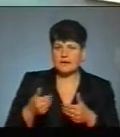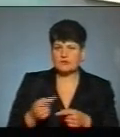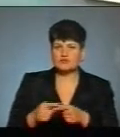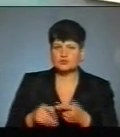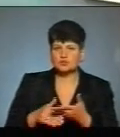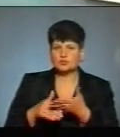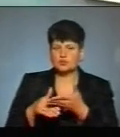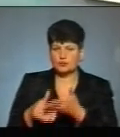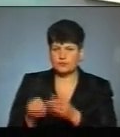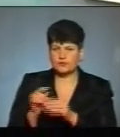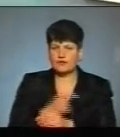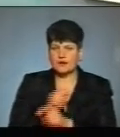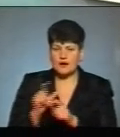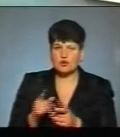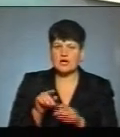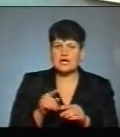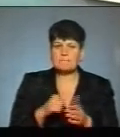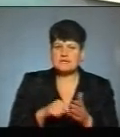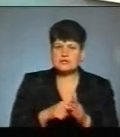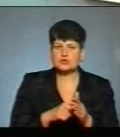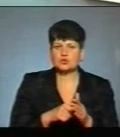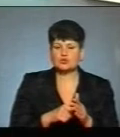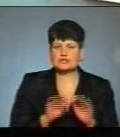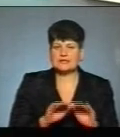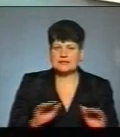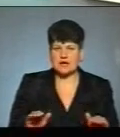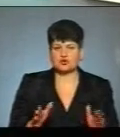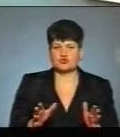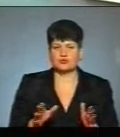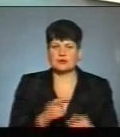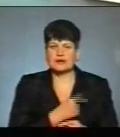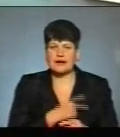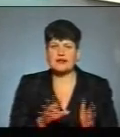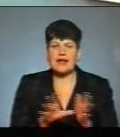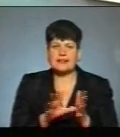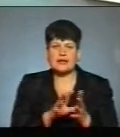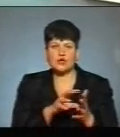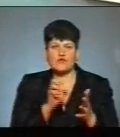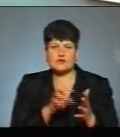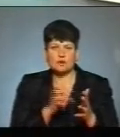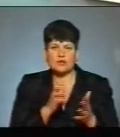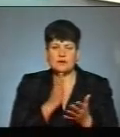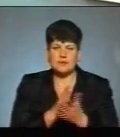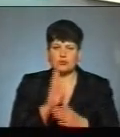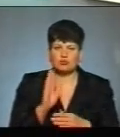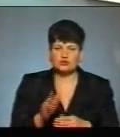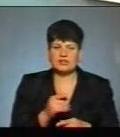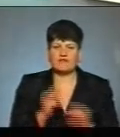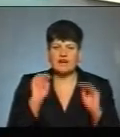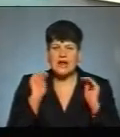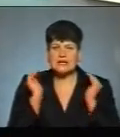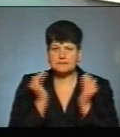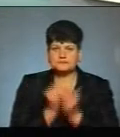швидкої допомоги, а також в дитячу міську лікарню електровідсмоктувачі, які мають бути присутні в реанімаційному